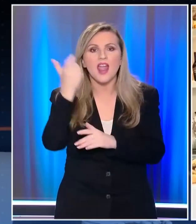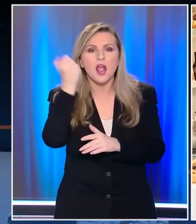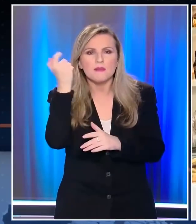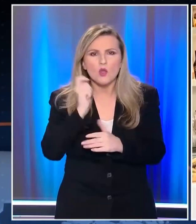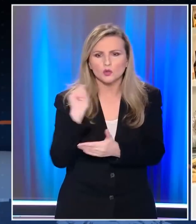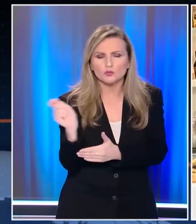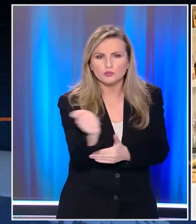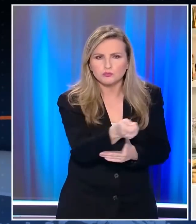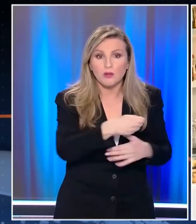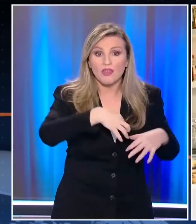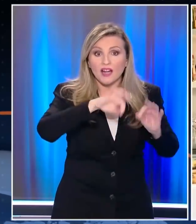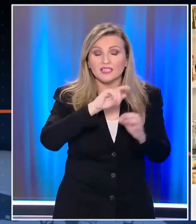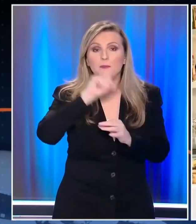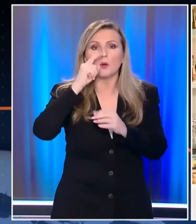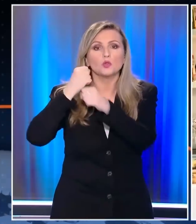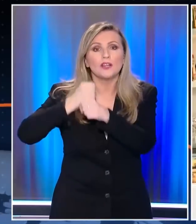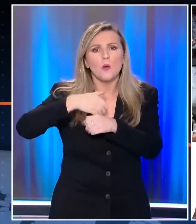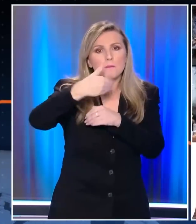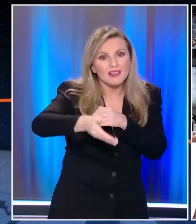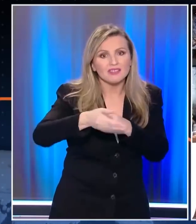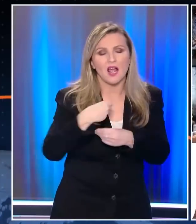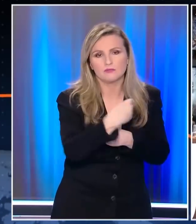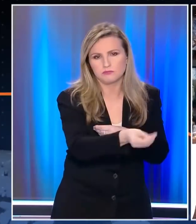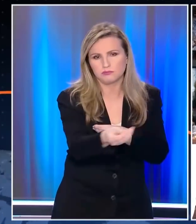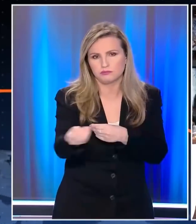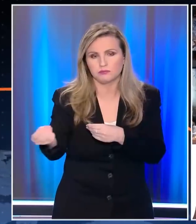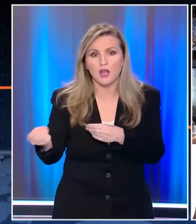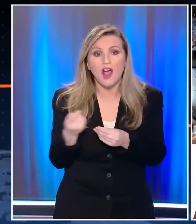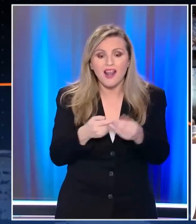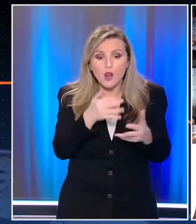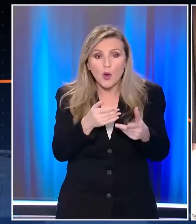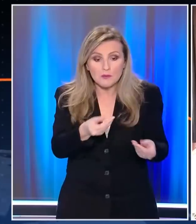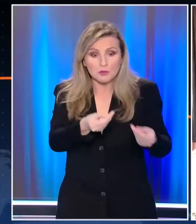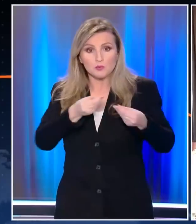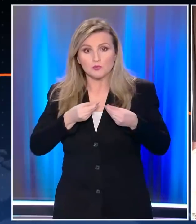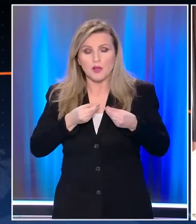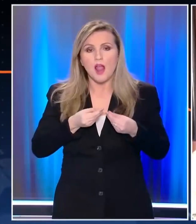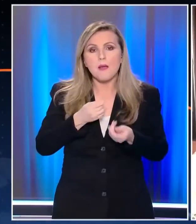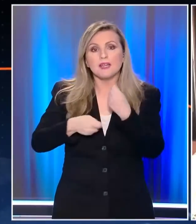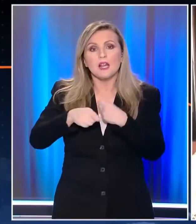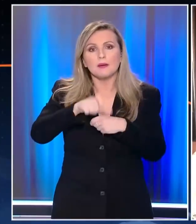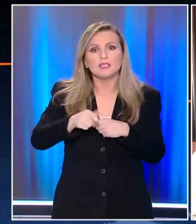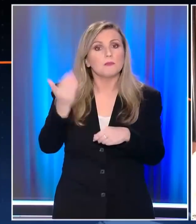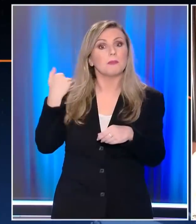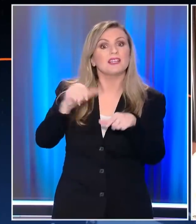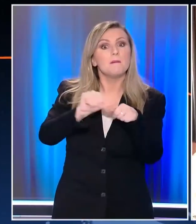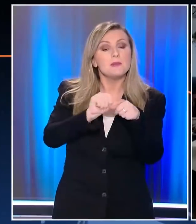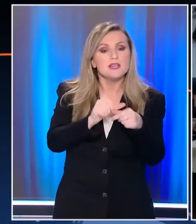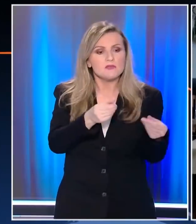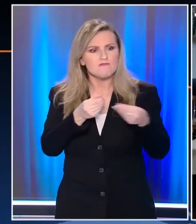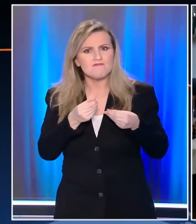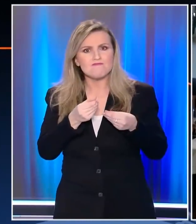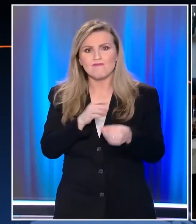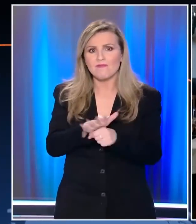κυβέρνηση ξεκινά για τις επιχειρήσεις από την 1η Ιανουαρίου. Με αποτέλεσμα οι λογαριασμοί που παίρνουν στα χέρια τους επαγγελματίες για τους προηγούμενους μήνες να